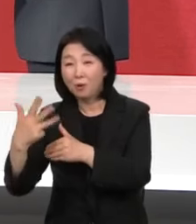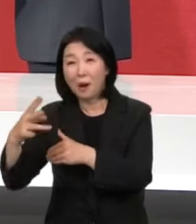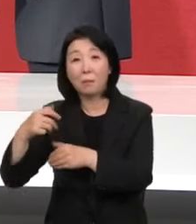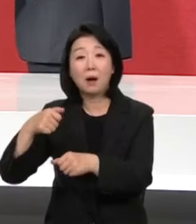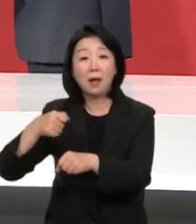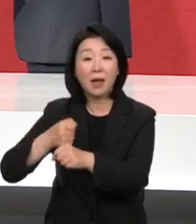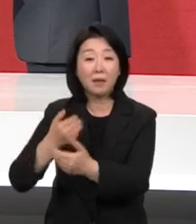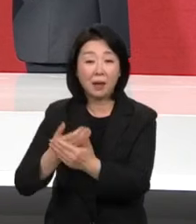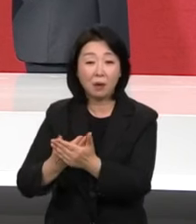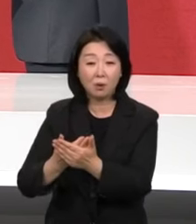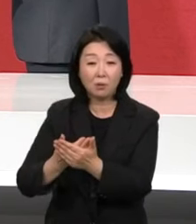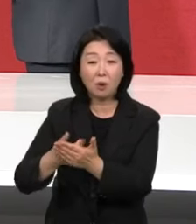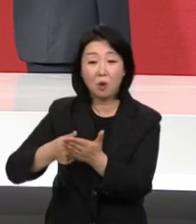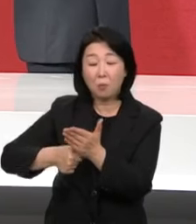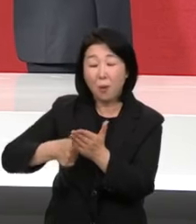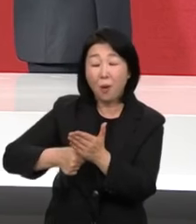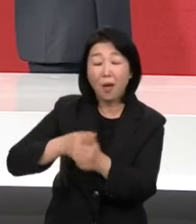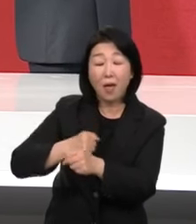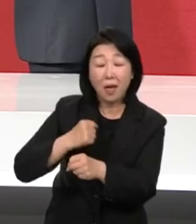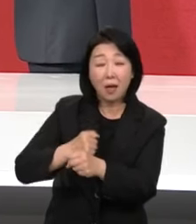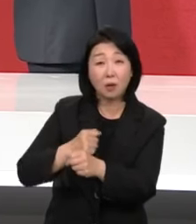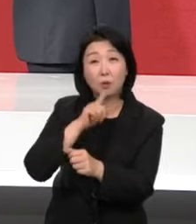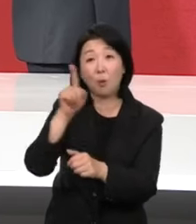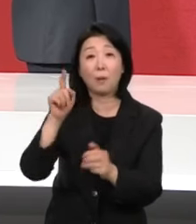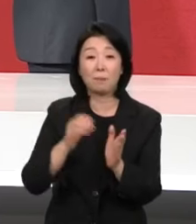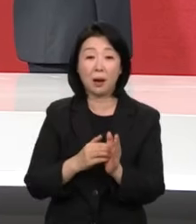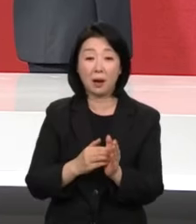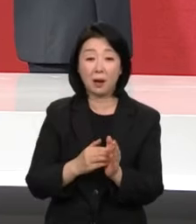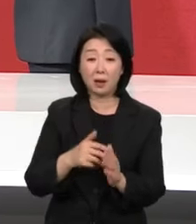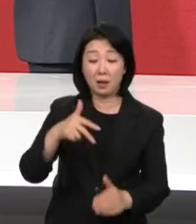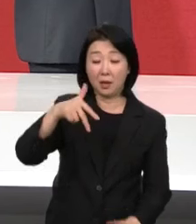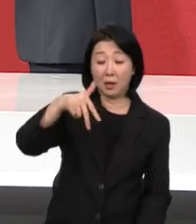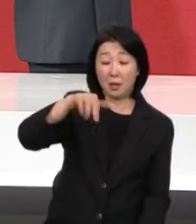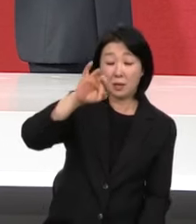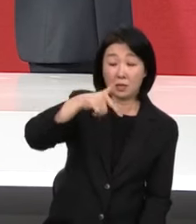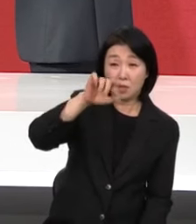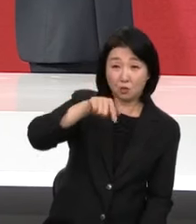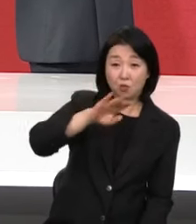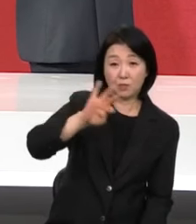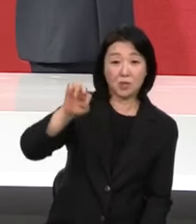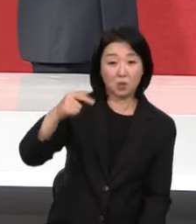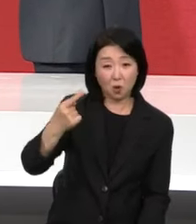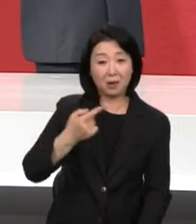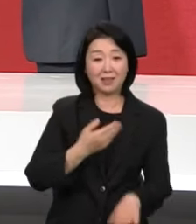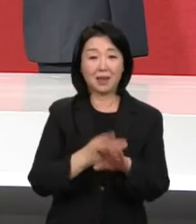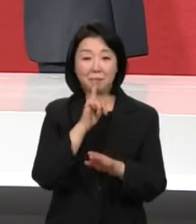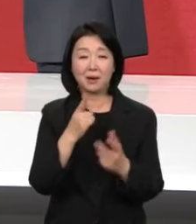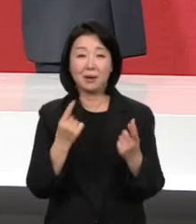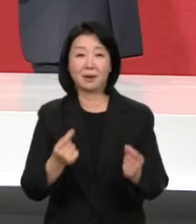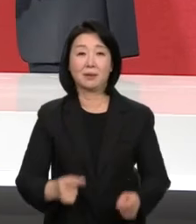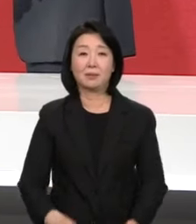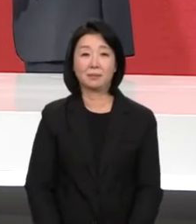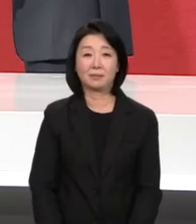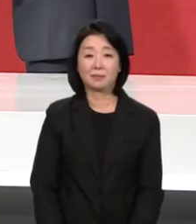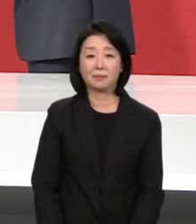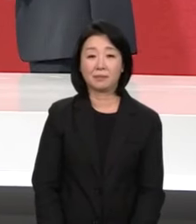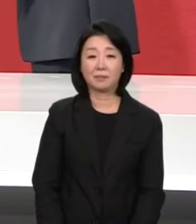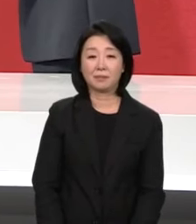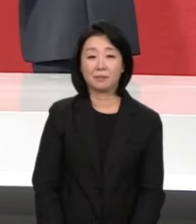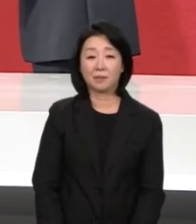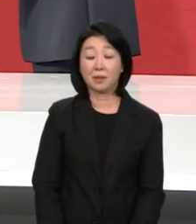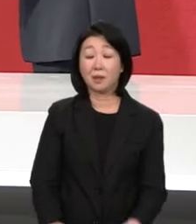고발을 했다고 얘기를 하고 있습니다. 네. 어떻게 보면 지국비조와는 좀 혼선의 메시지가 있는 게 아니냐 이런 분석이 나오는 겁니다. 네. 이게